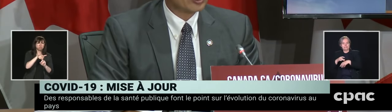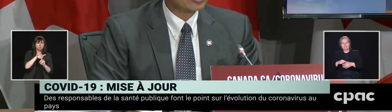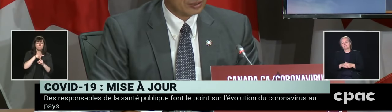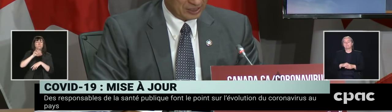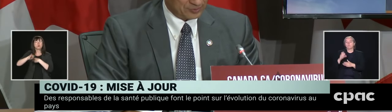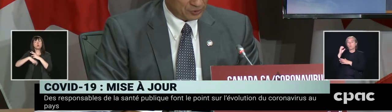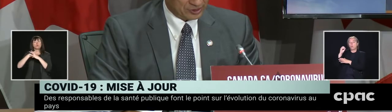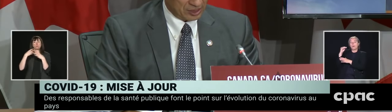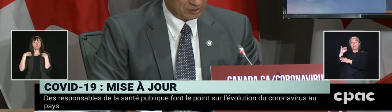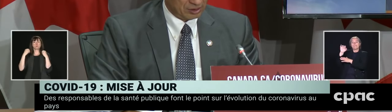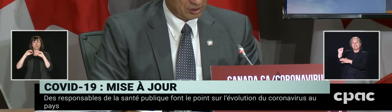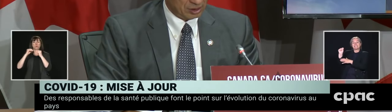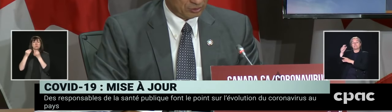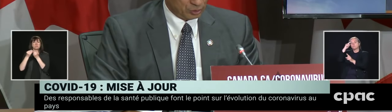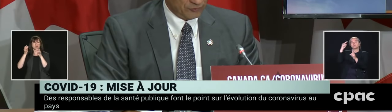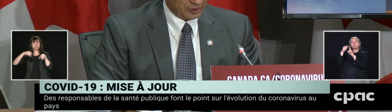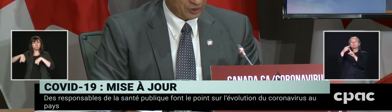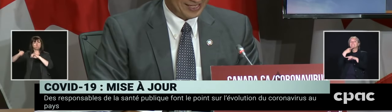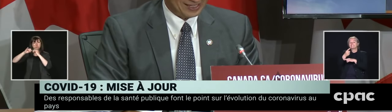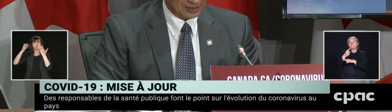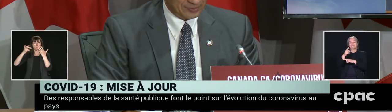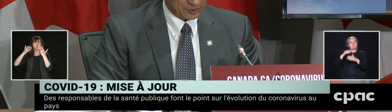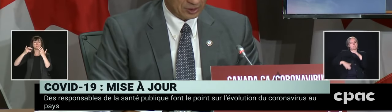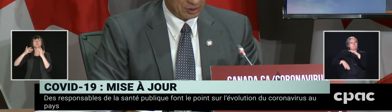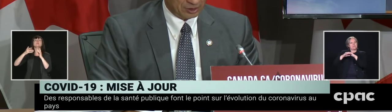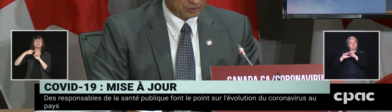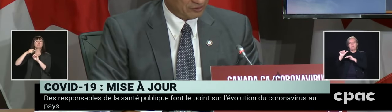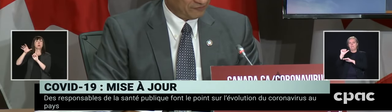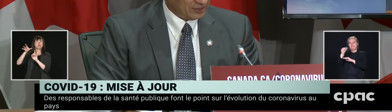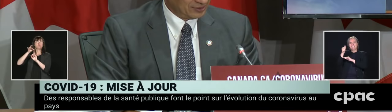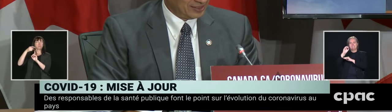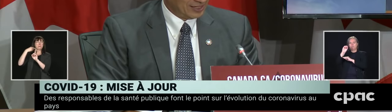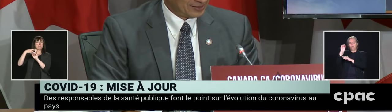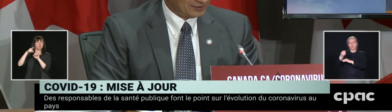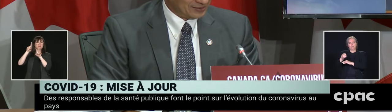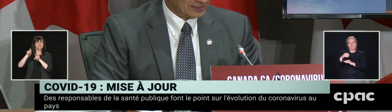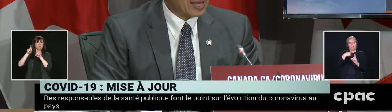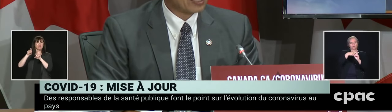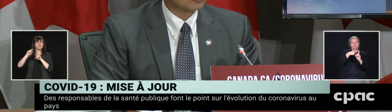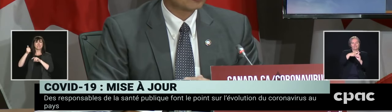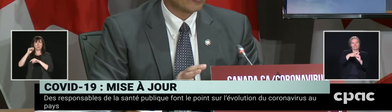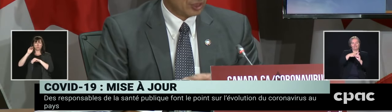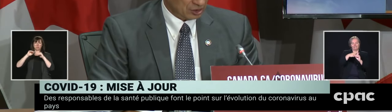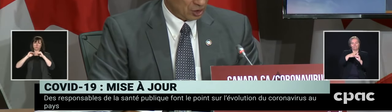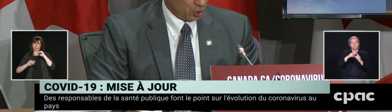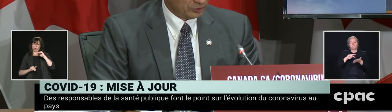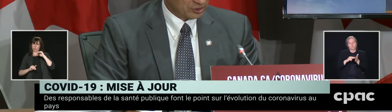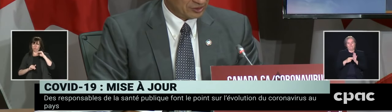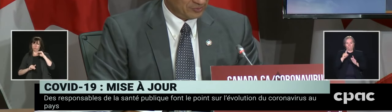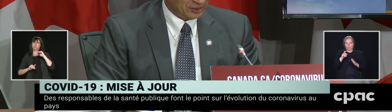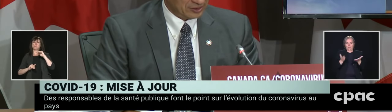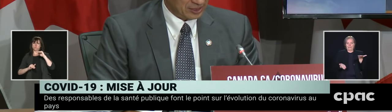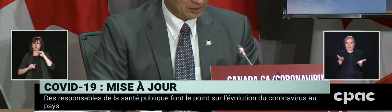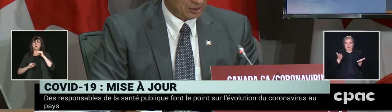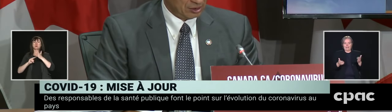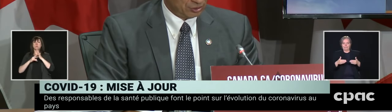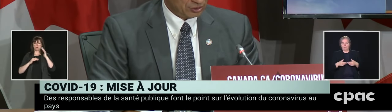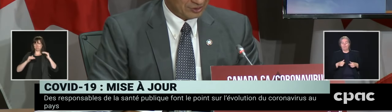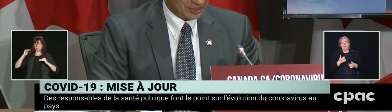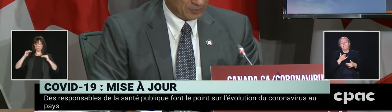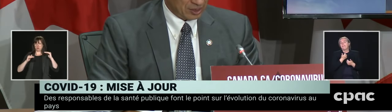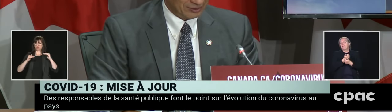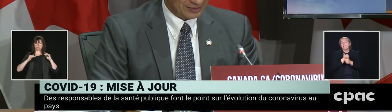d'au plus de 10 % en trouvant un équilibre entre le fait de ratisser large, ça veut dire haute sensibilité,